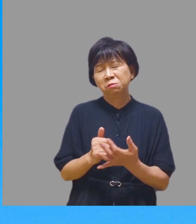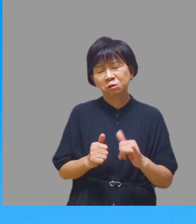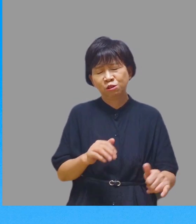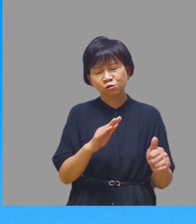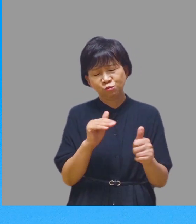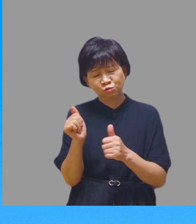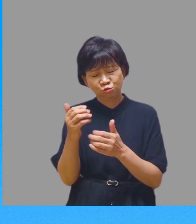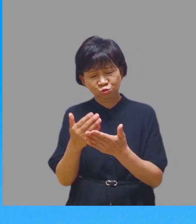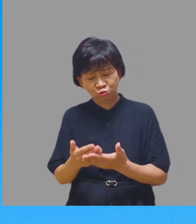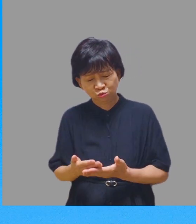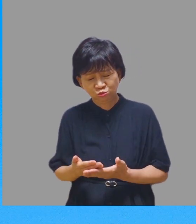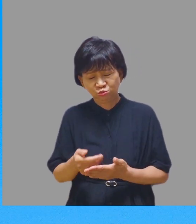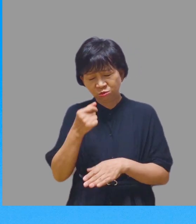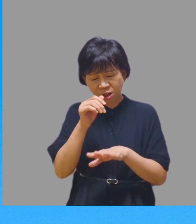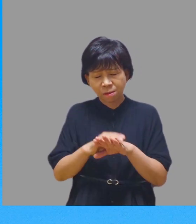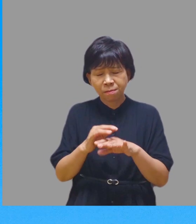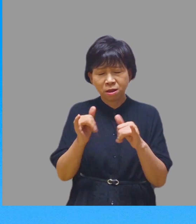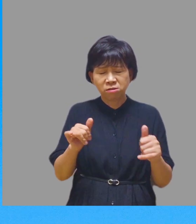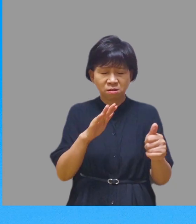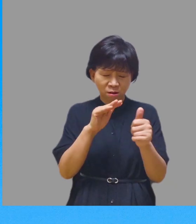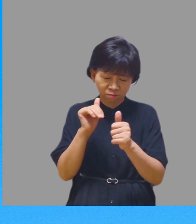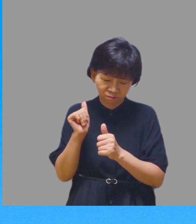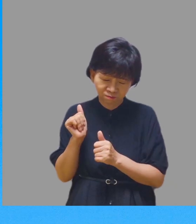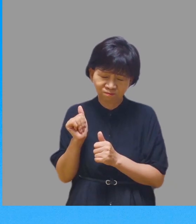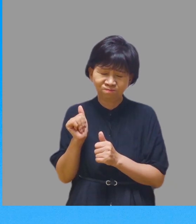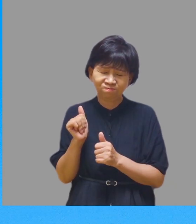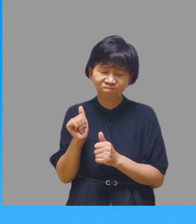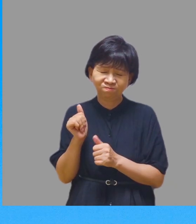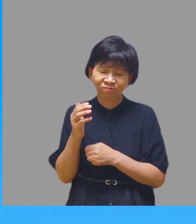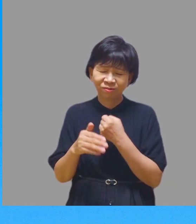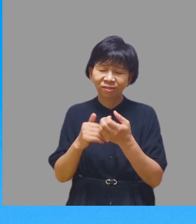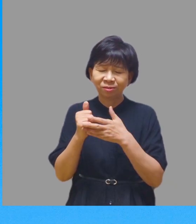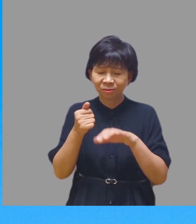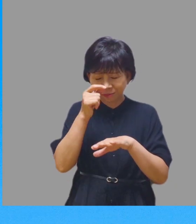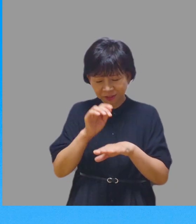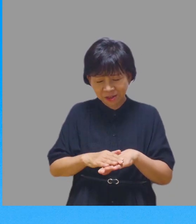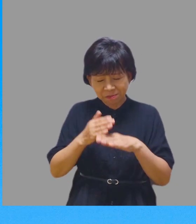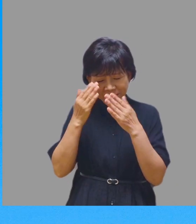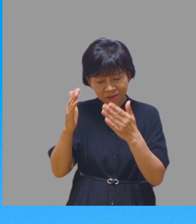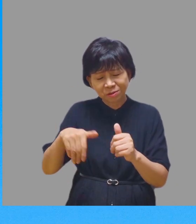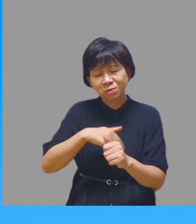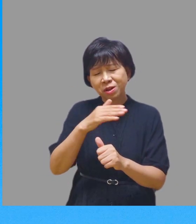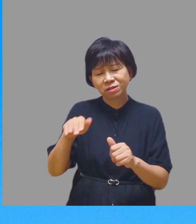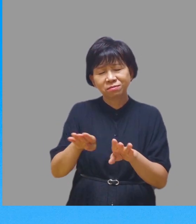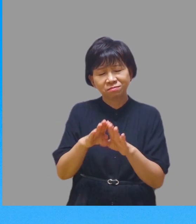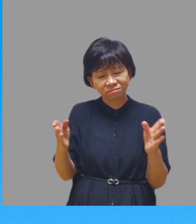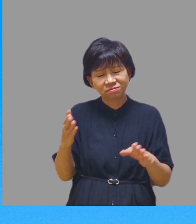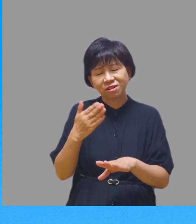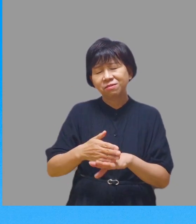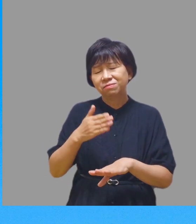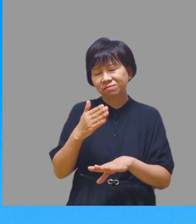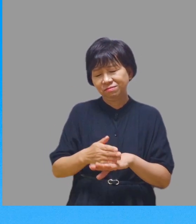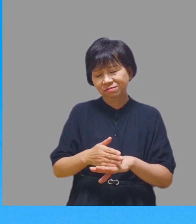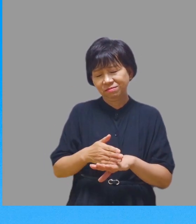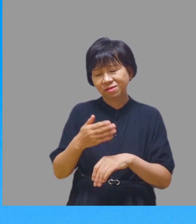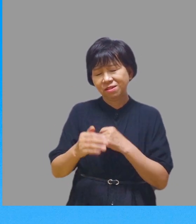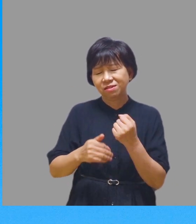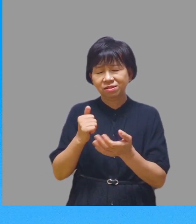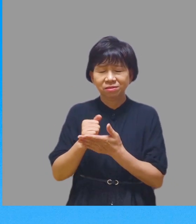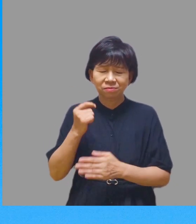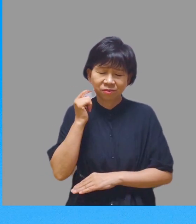불러주시고 오늘도 예배자로 이 시간에 하나님 앞에 예배 드릴 수 있게 해주심을 감사합니다.